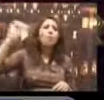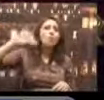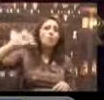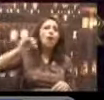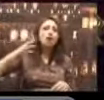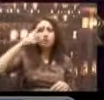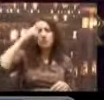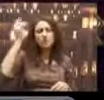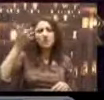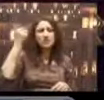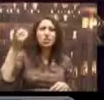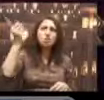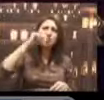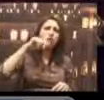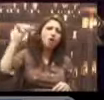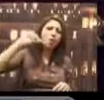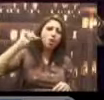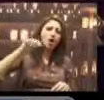طلع وحش بكره،